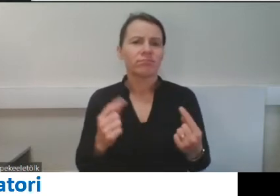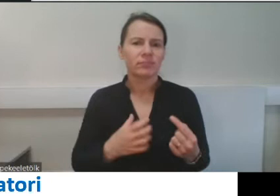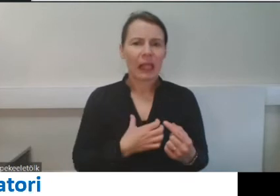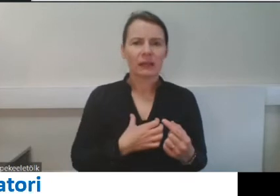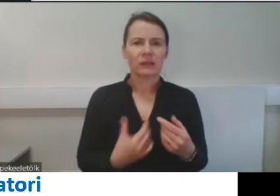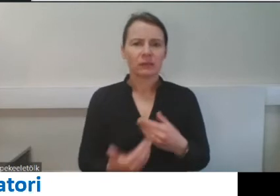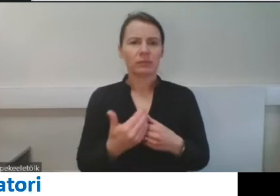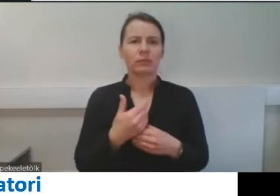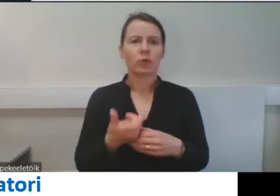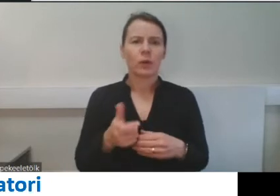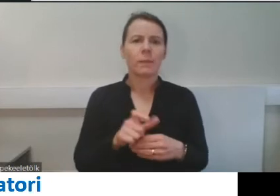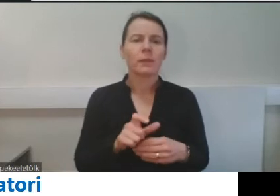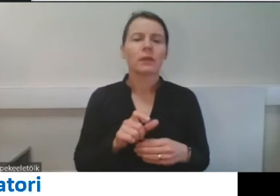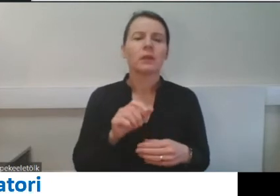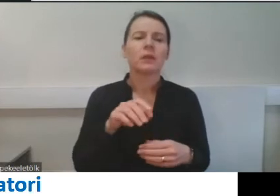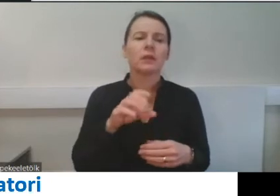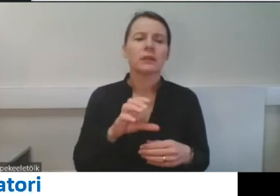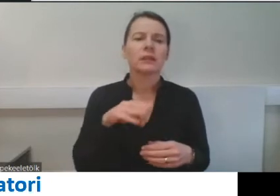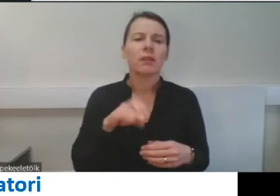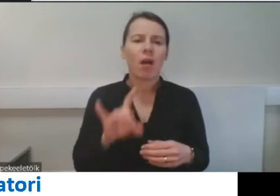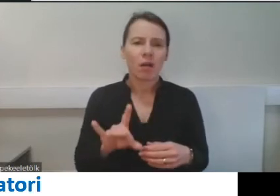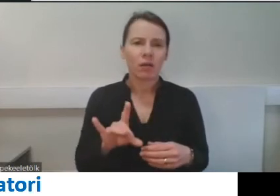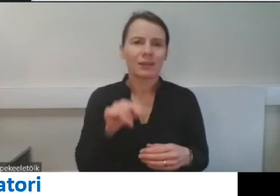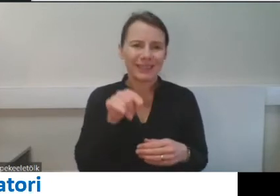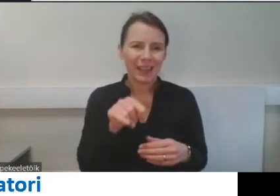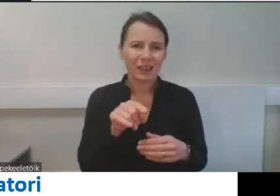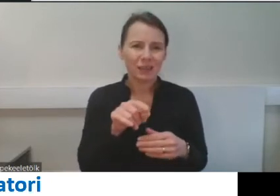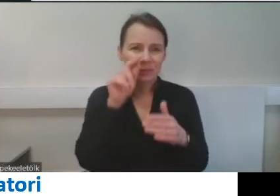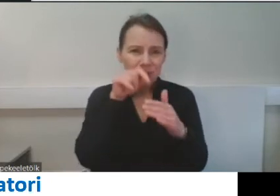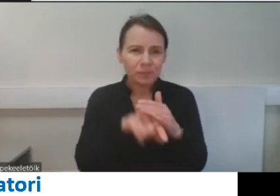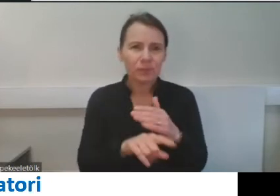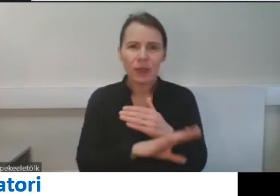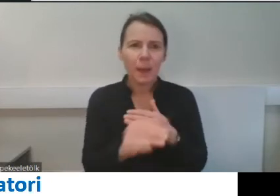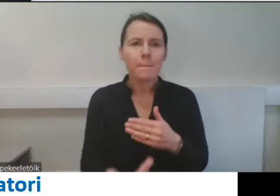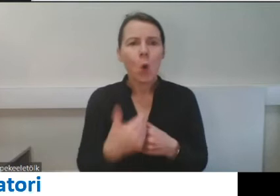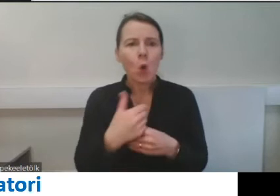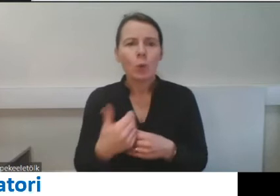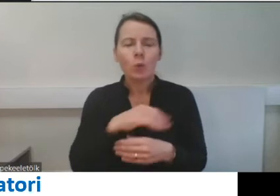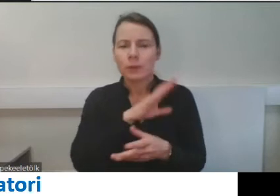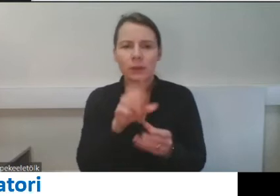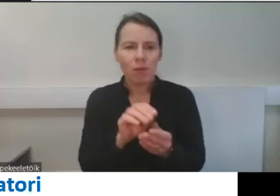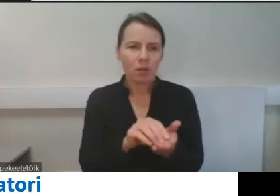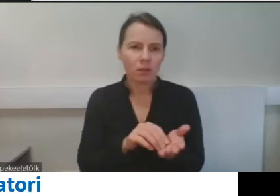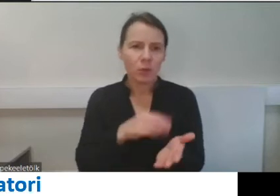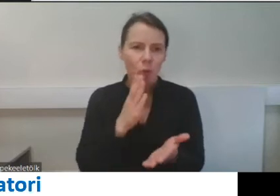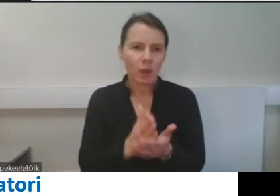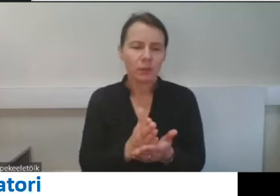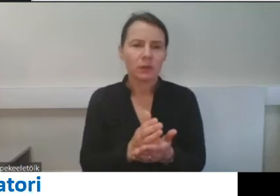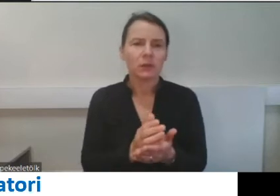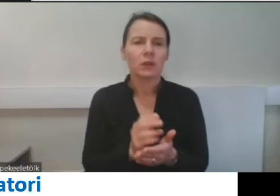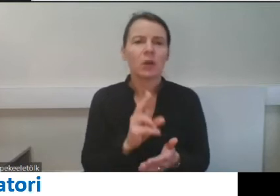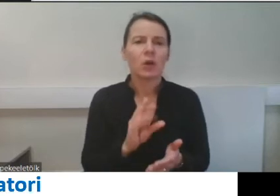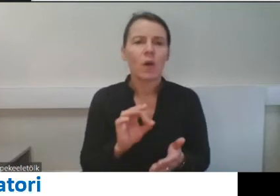võtame indikaatoris, ongi KOV-i koduteenus, päevahoid ja siin on ka juures tegelikult